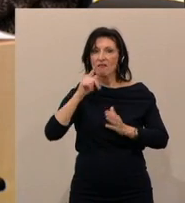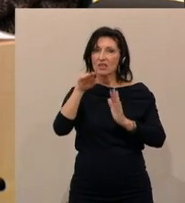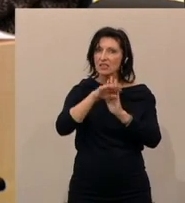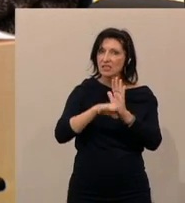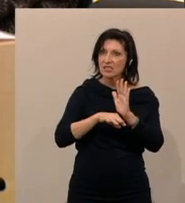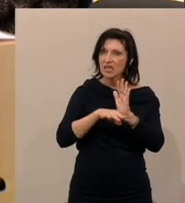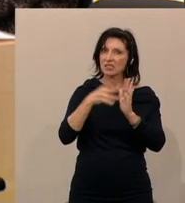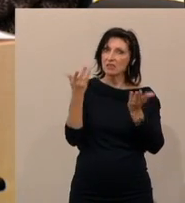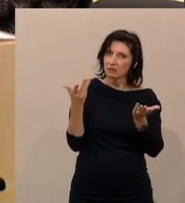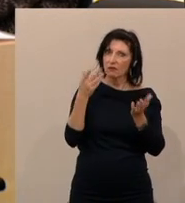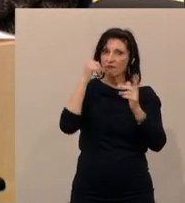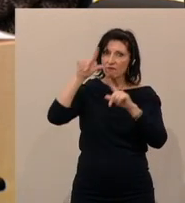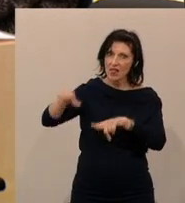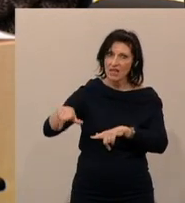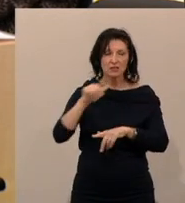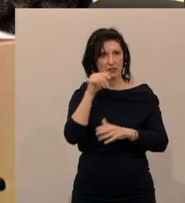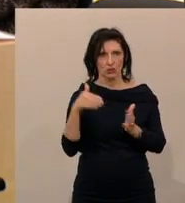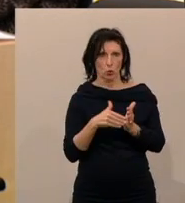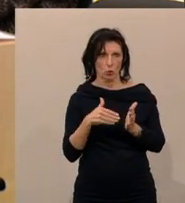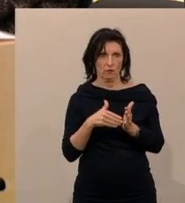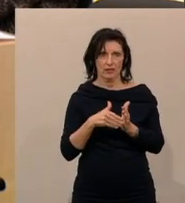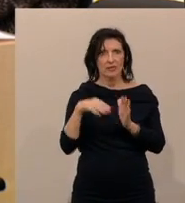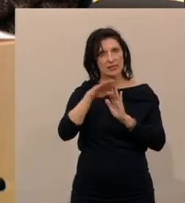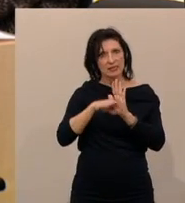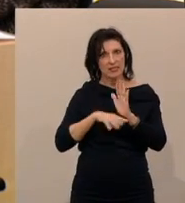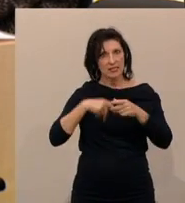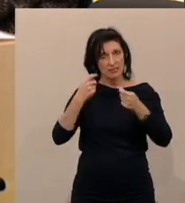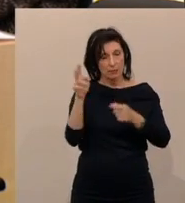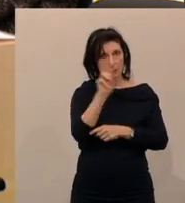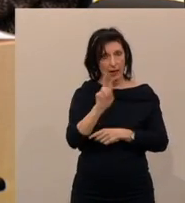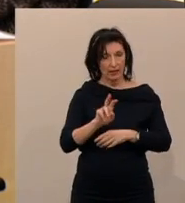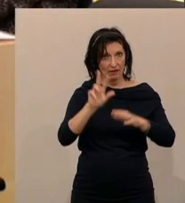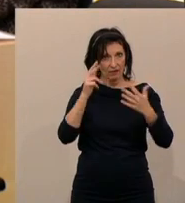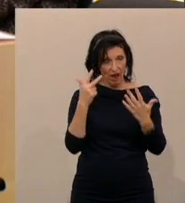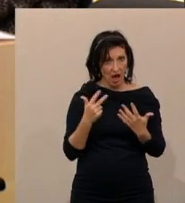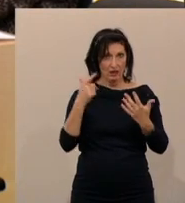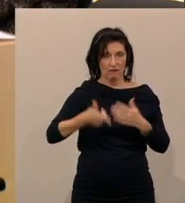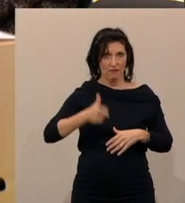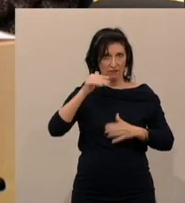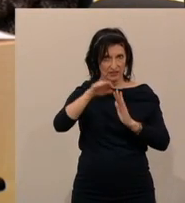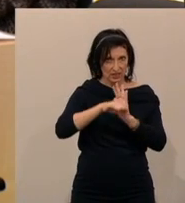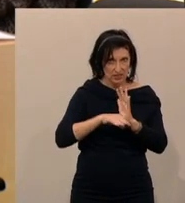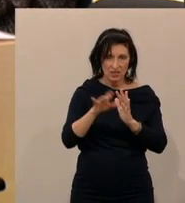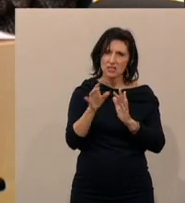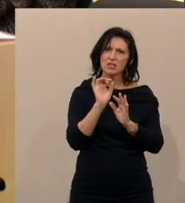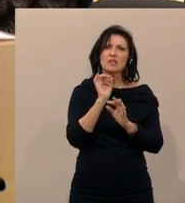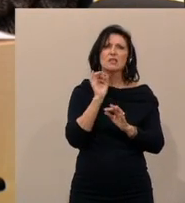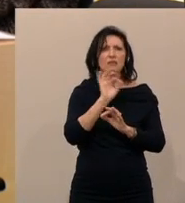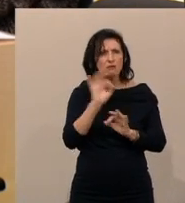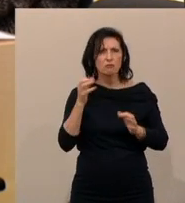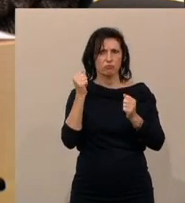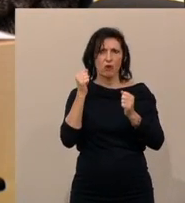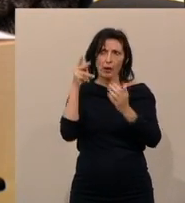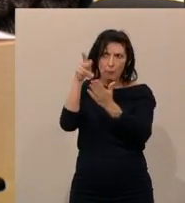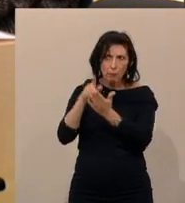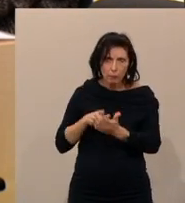Regelung der Verlässlichkeit nicht notwendig. Der Gesetzgeber hat in § 8 des Waffengesetzes eine engmaschige Prüfung normiert, bei